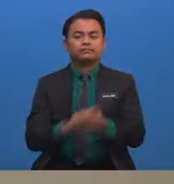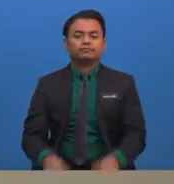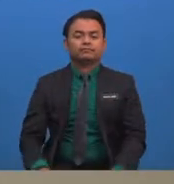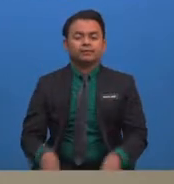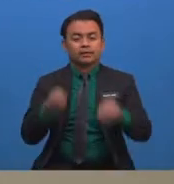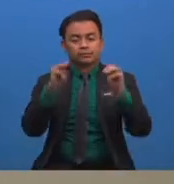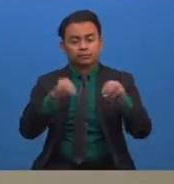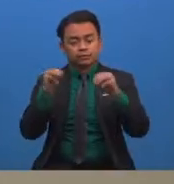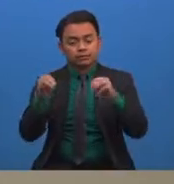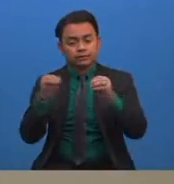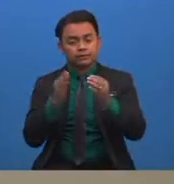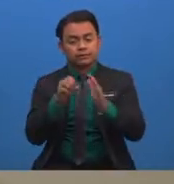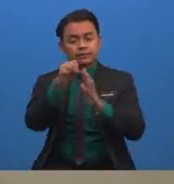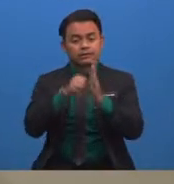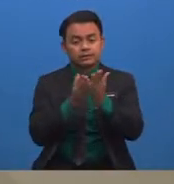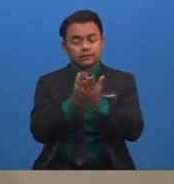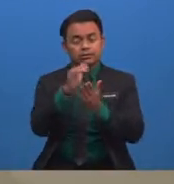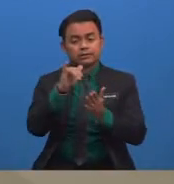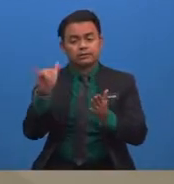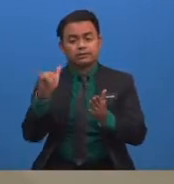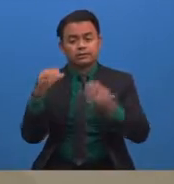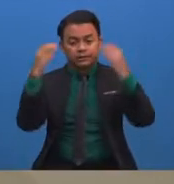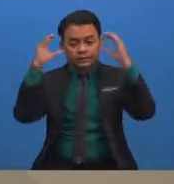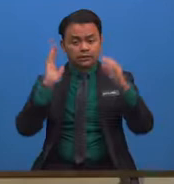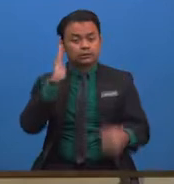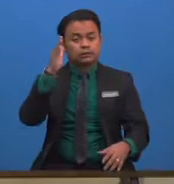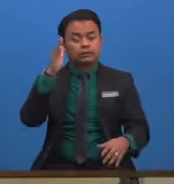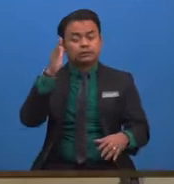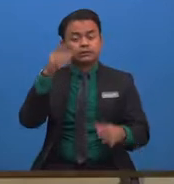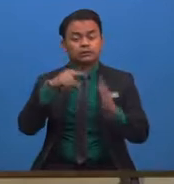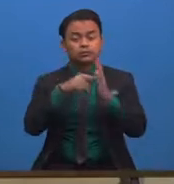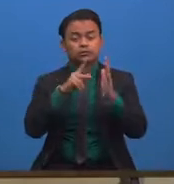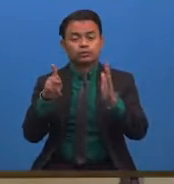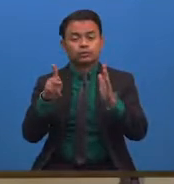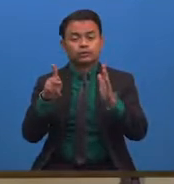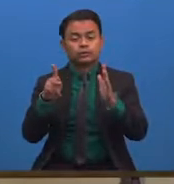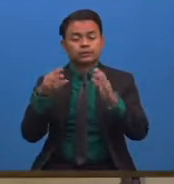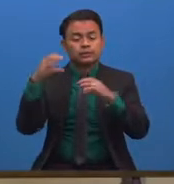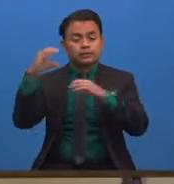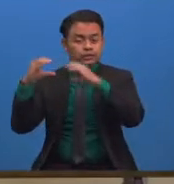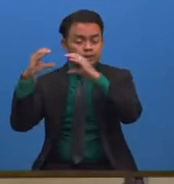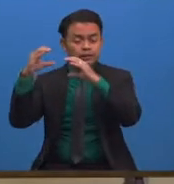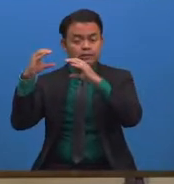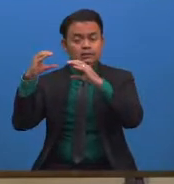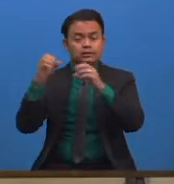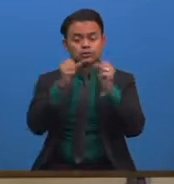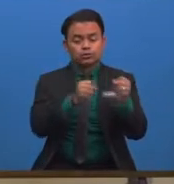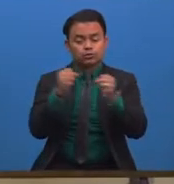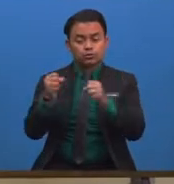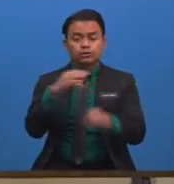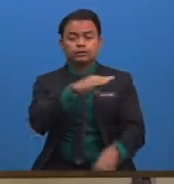Murid-murid, seterusnya cikgu akan tunjukkan cara menyusun dan menghidang hasil masakan kita hari